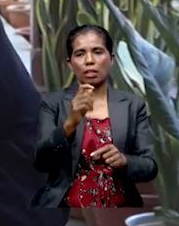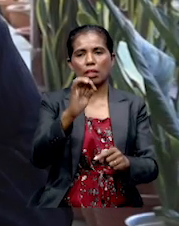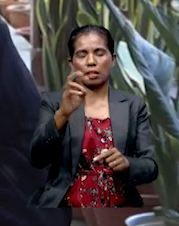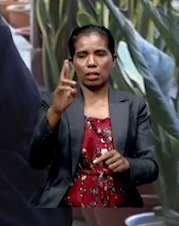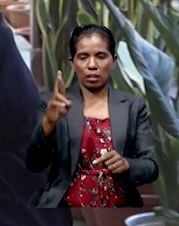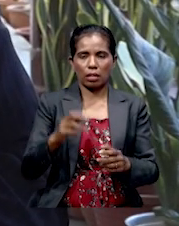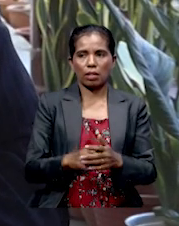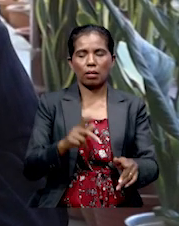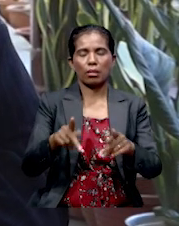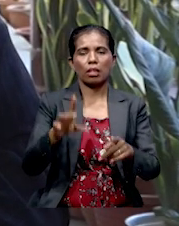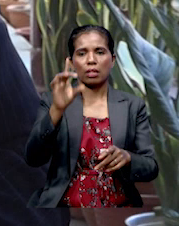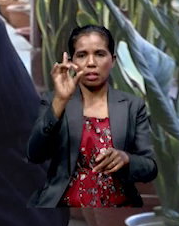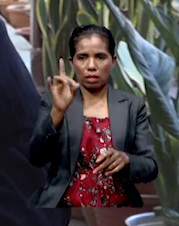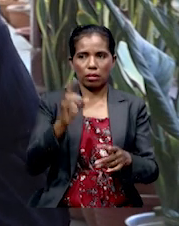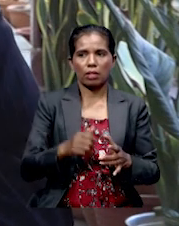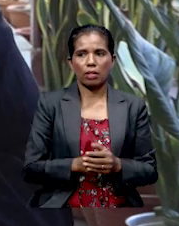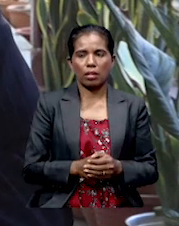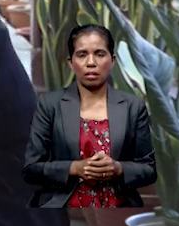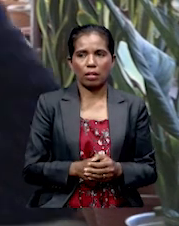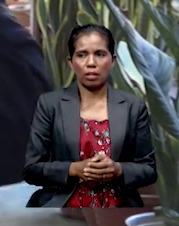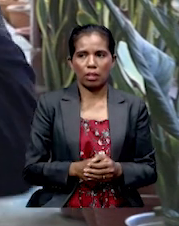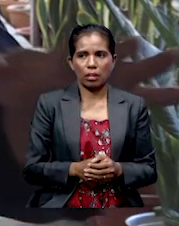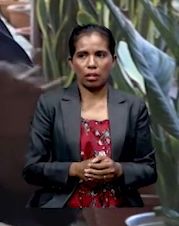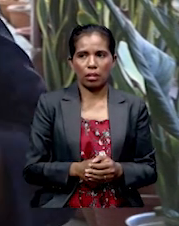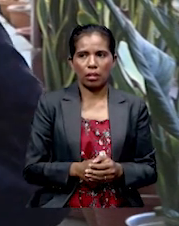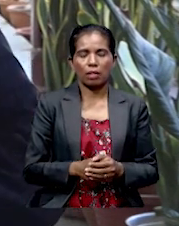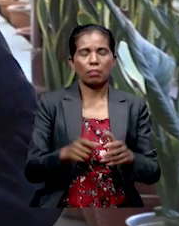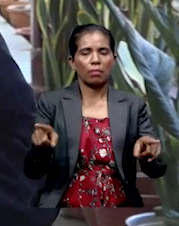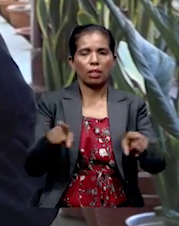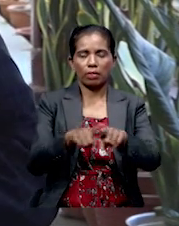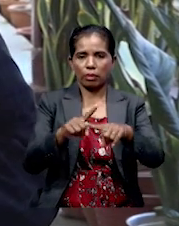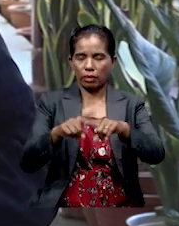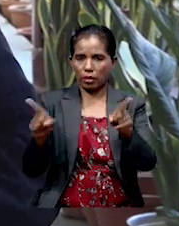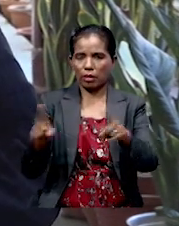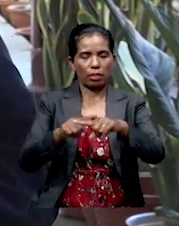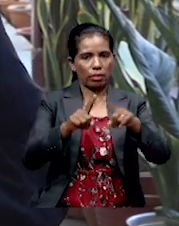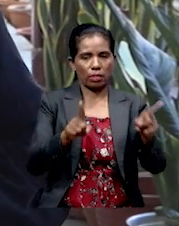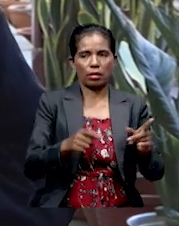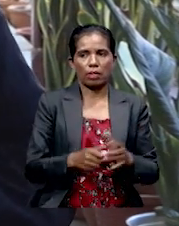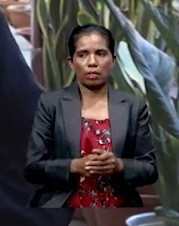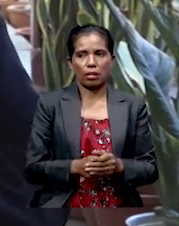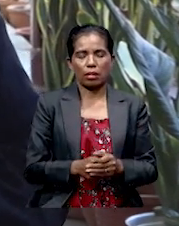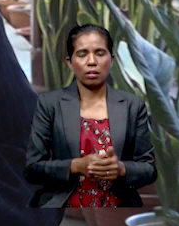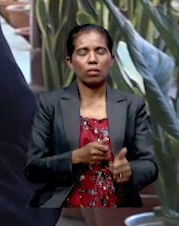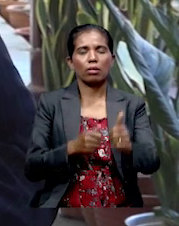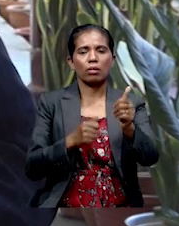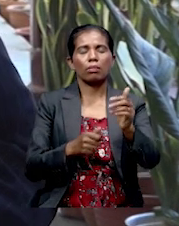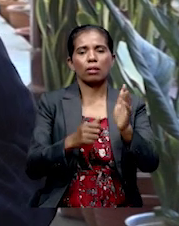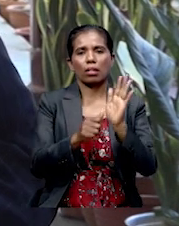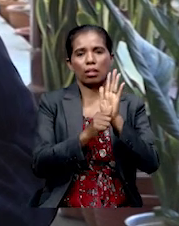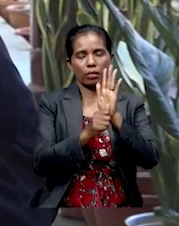Entre sernai itu ni né, Ninia medida ni bela lahanesa. Depende pada faktor sana bila sila present.